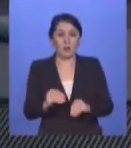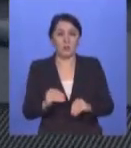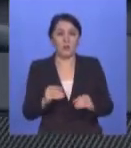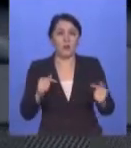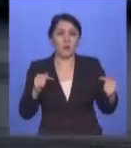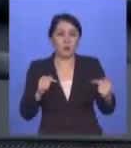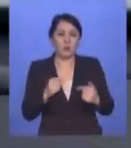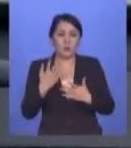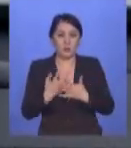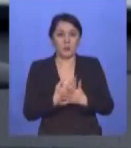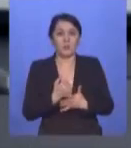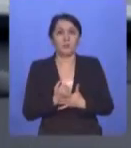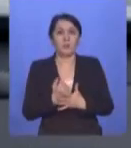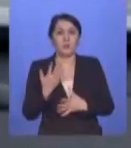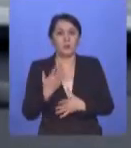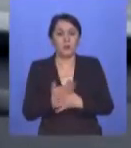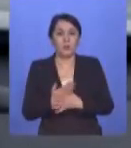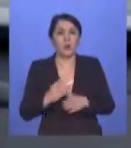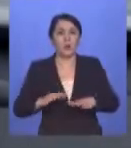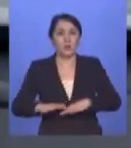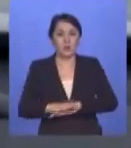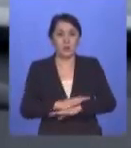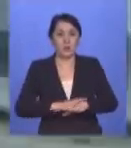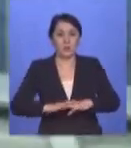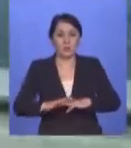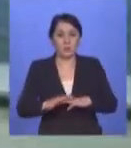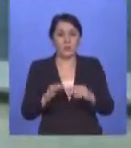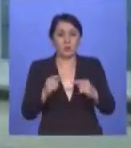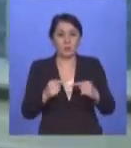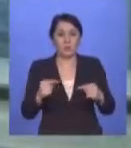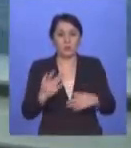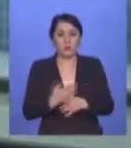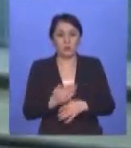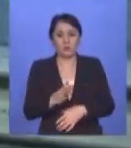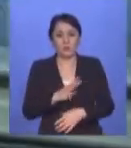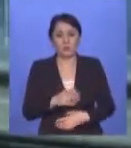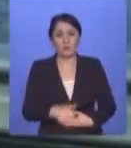оқиғалардың алдын алу, құтқарушыларға жәрдемдесу және халыққа жан-жақты көмек көрсету.